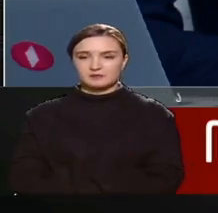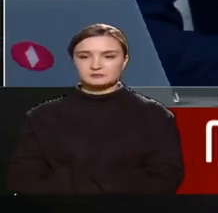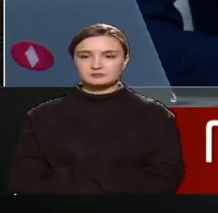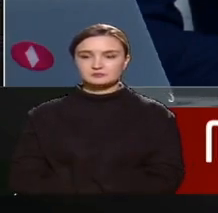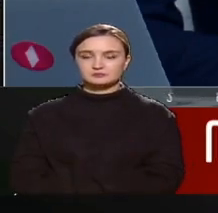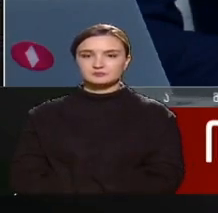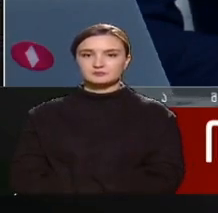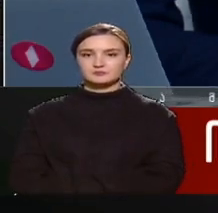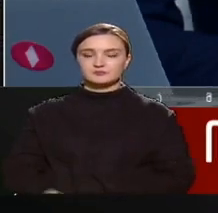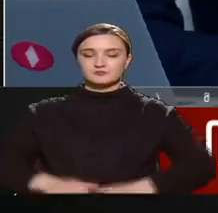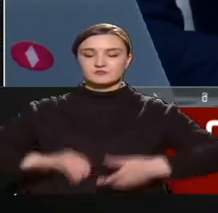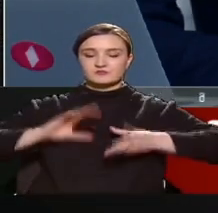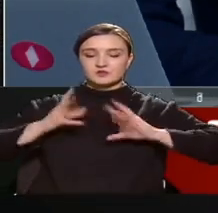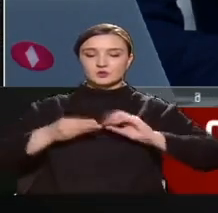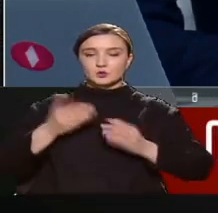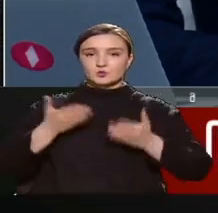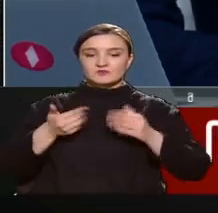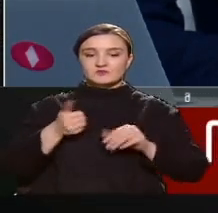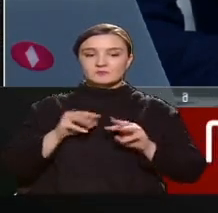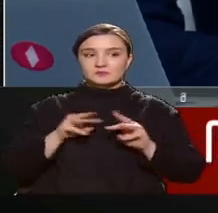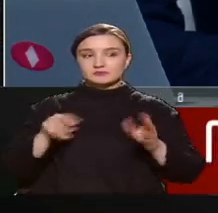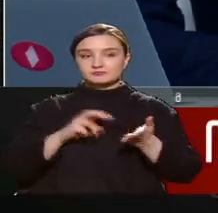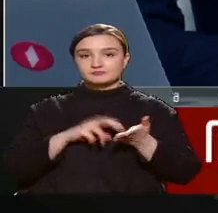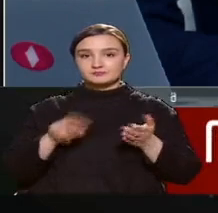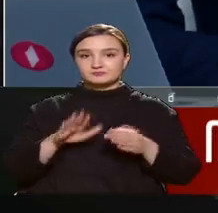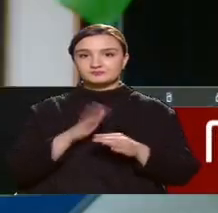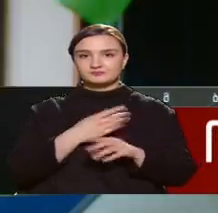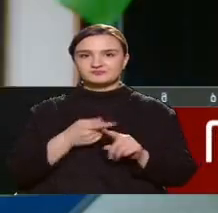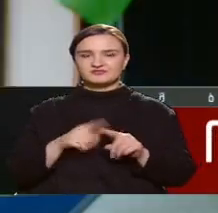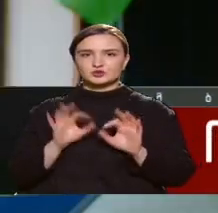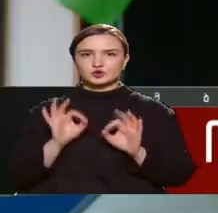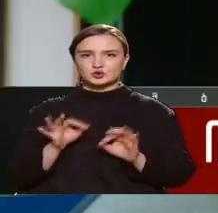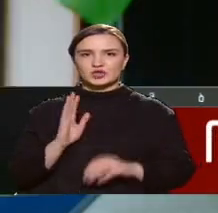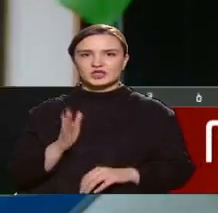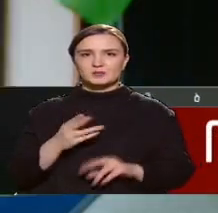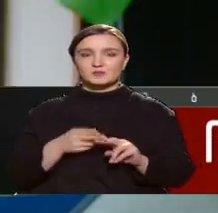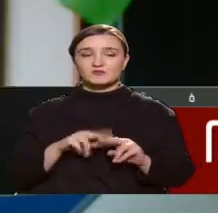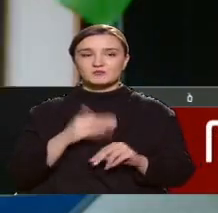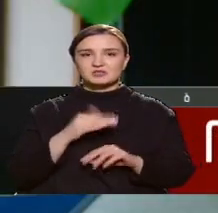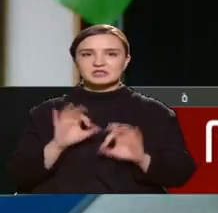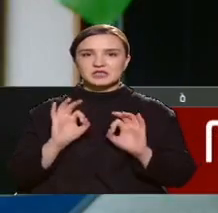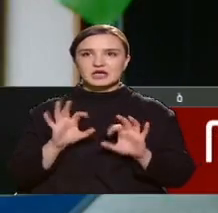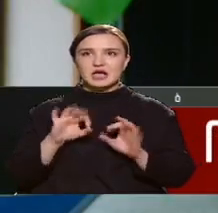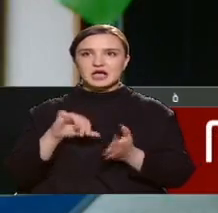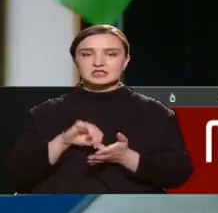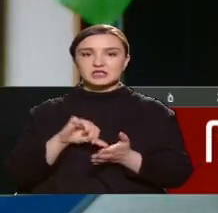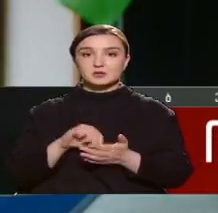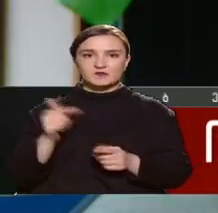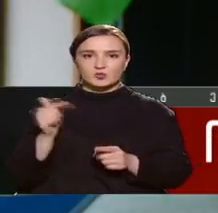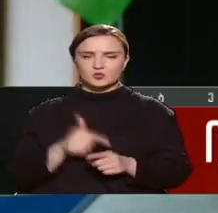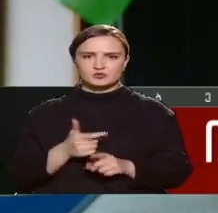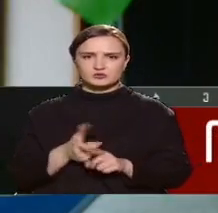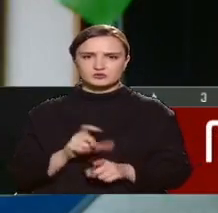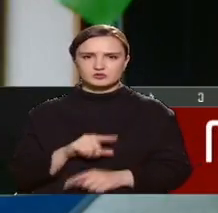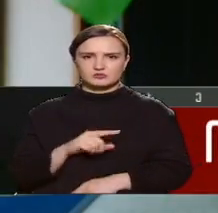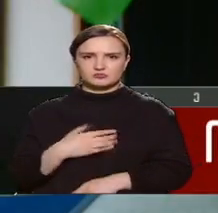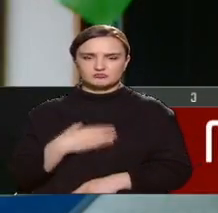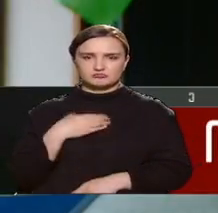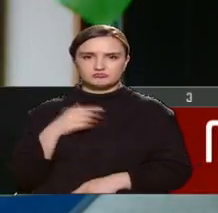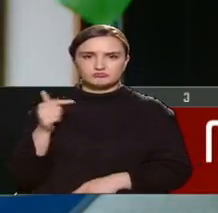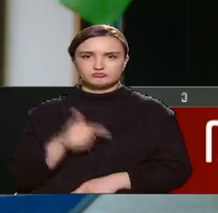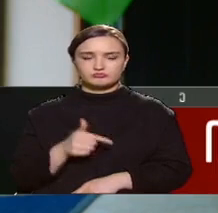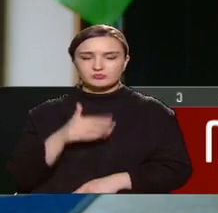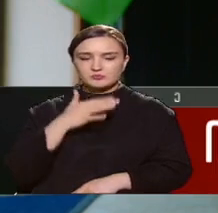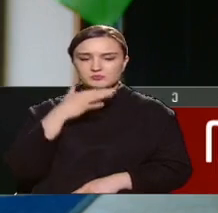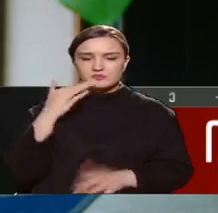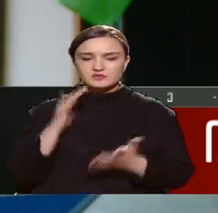Mi zogad mi vișnă rog tu premieră mi zi gadat gheba esi gândba sori na bici. Im tărăm, mi zi gans xa debe bi im dina duhe și iqo. Și leba, bărșen